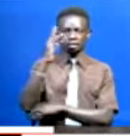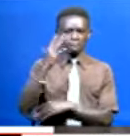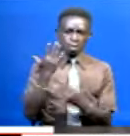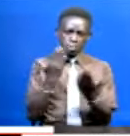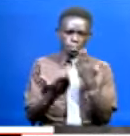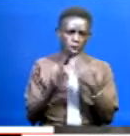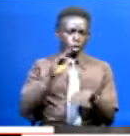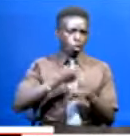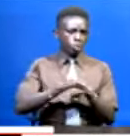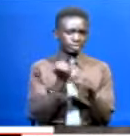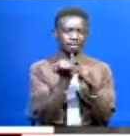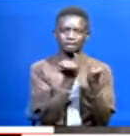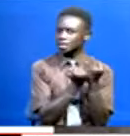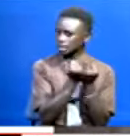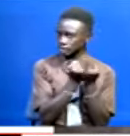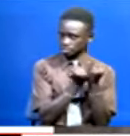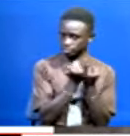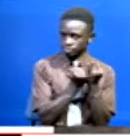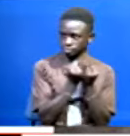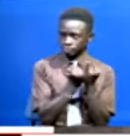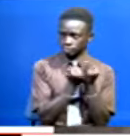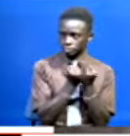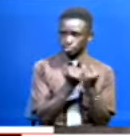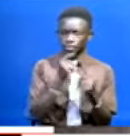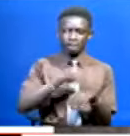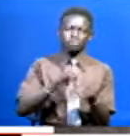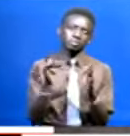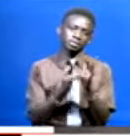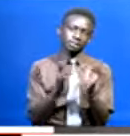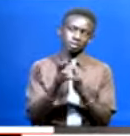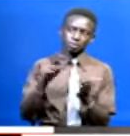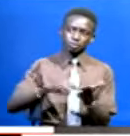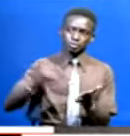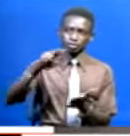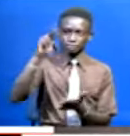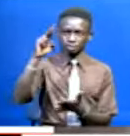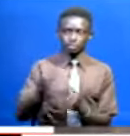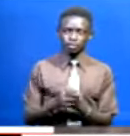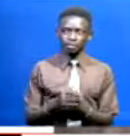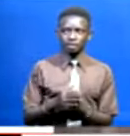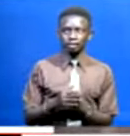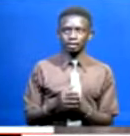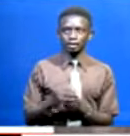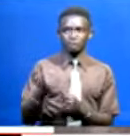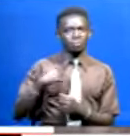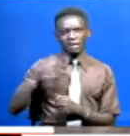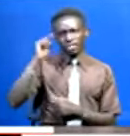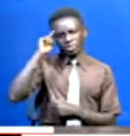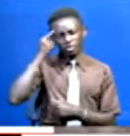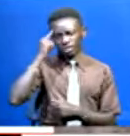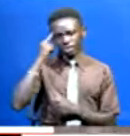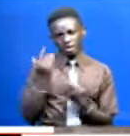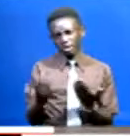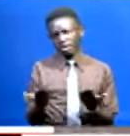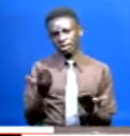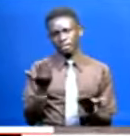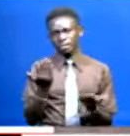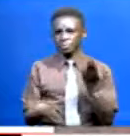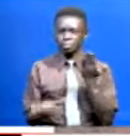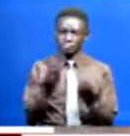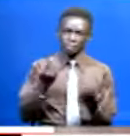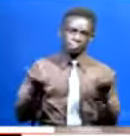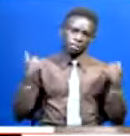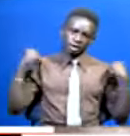siku ya kufufuka kwake Yesu. Basi nafikiri labda au malaika